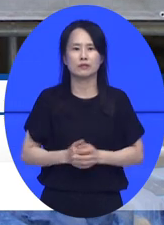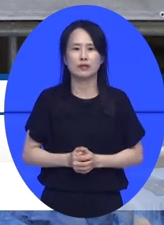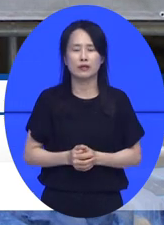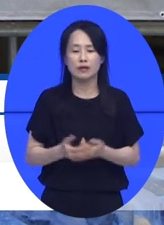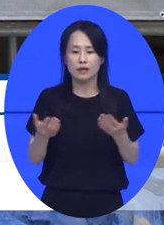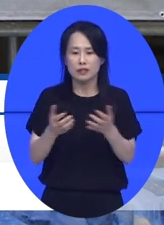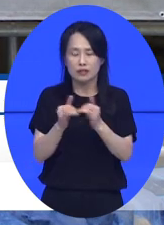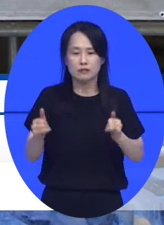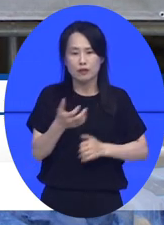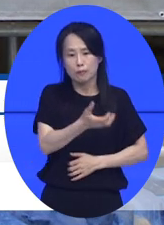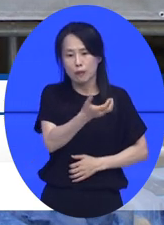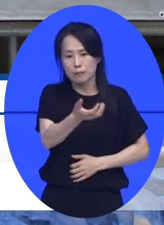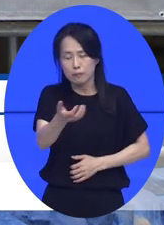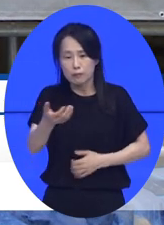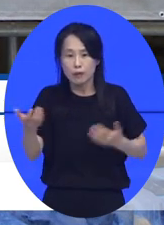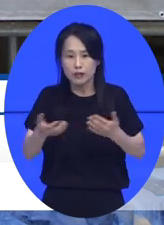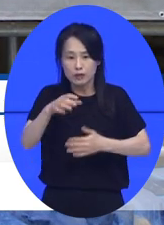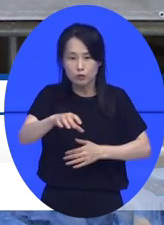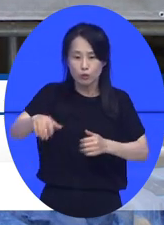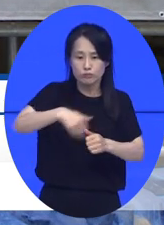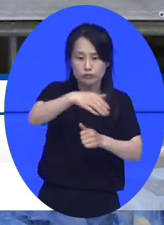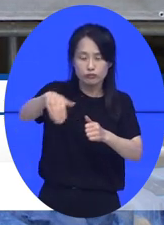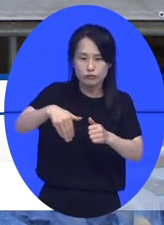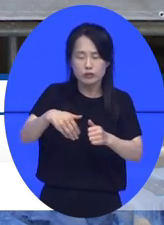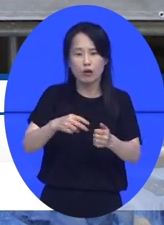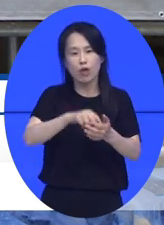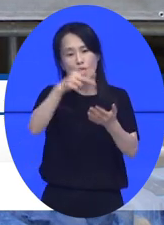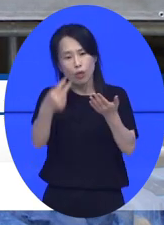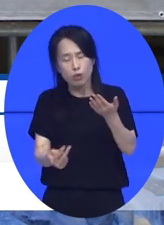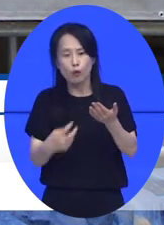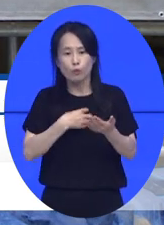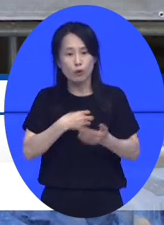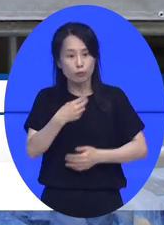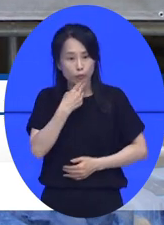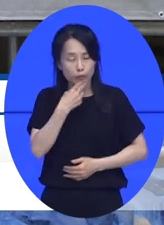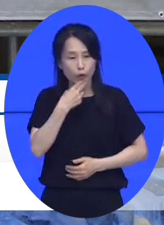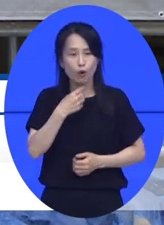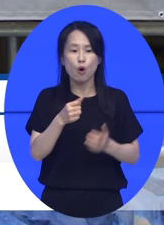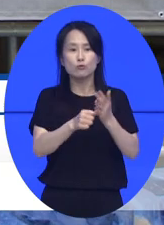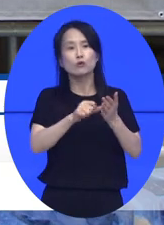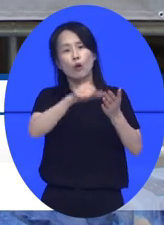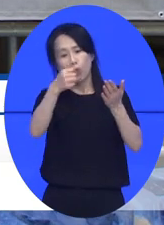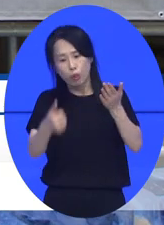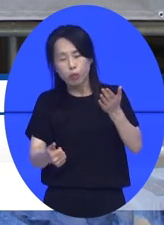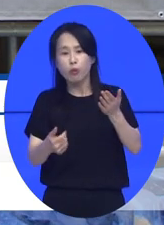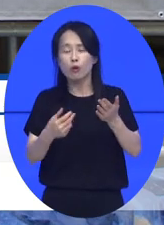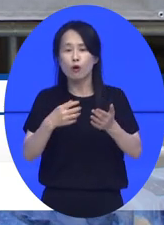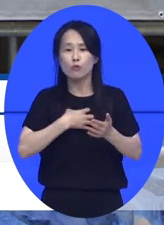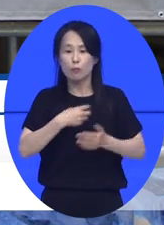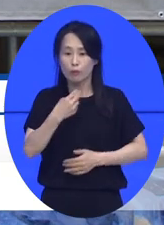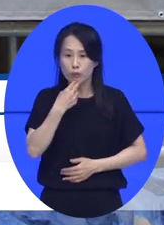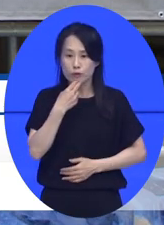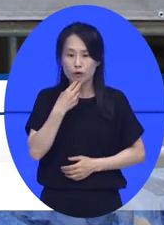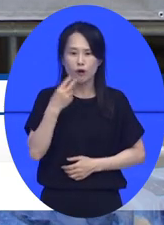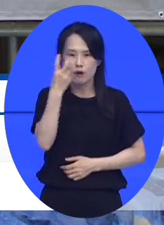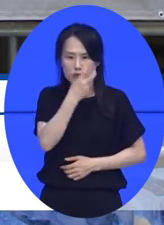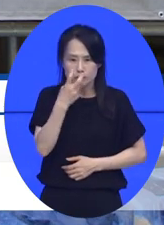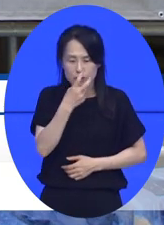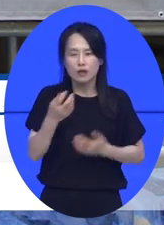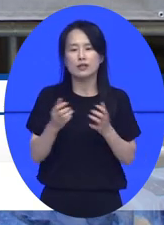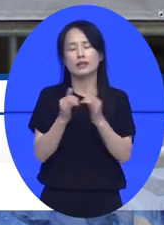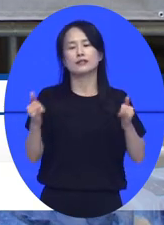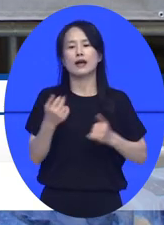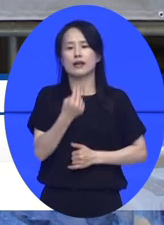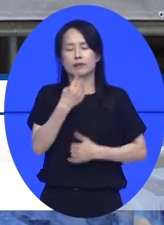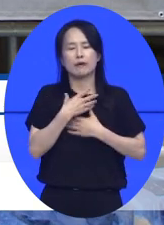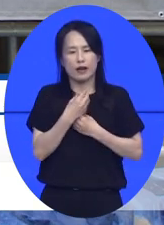내에 추락 위험은 없는지, 전도 위험은 없는지, 그리고 낙하 위험은 없는지 이런 사항을 중점적으로 봐서 근로자의 생명과 안전을